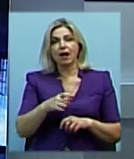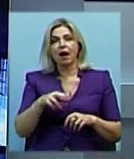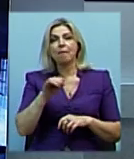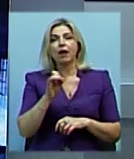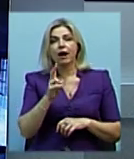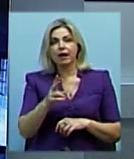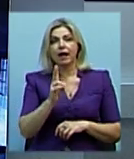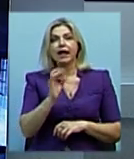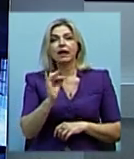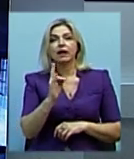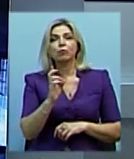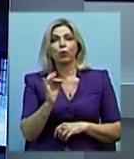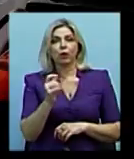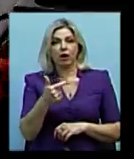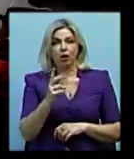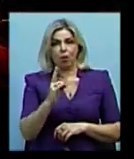парку «Кінбурська коса».